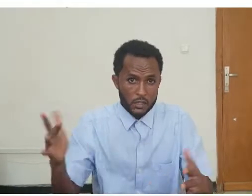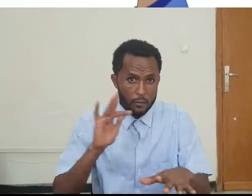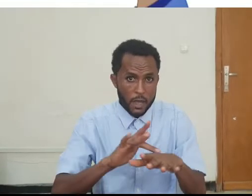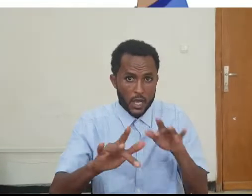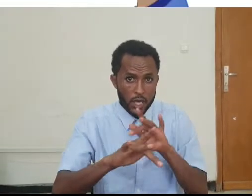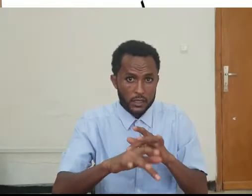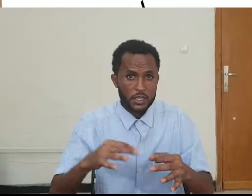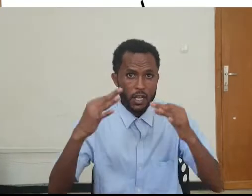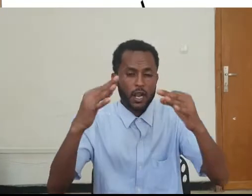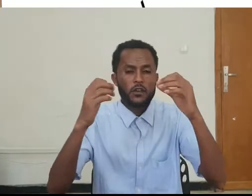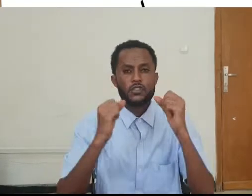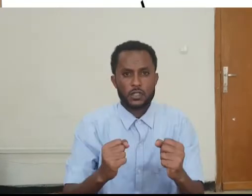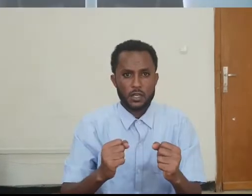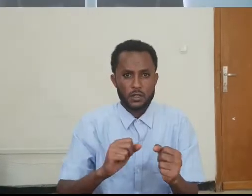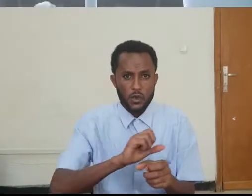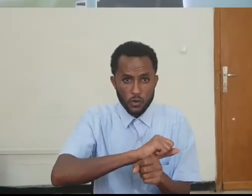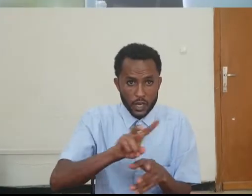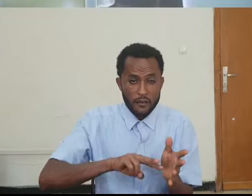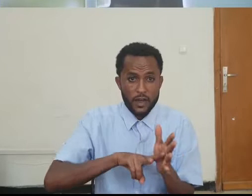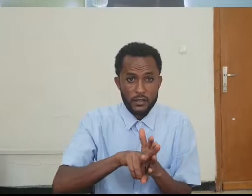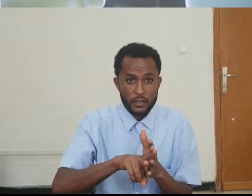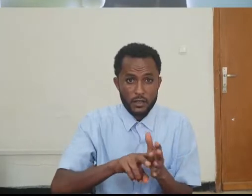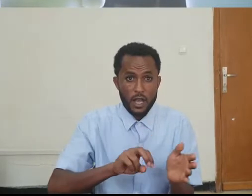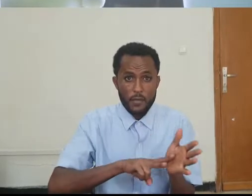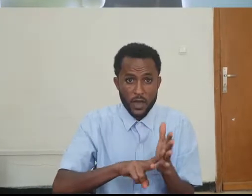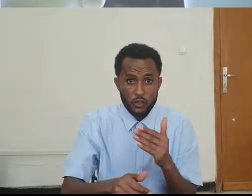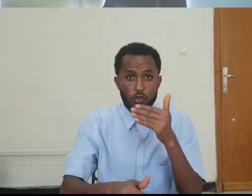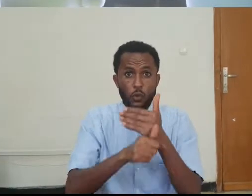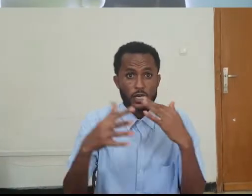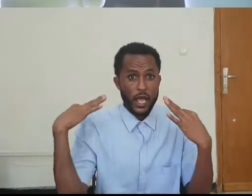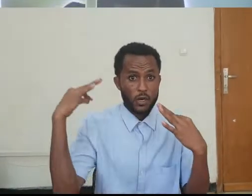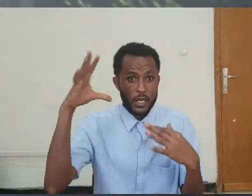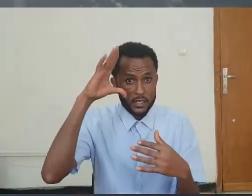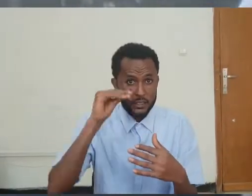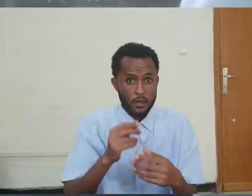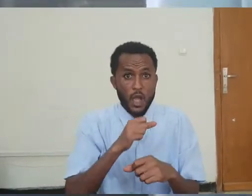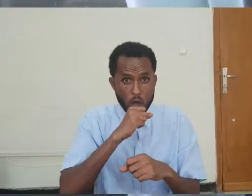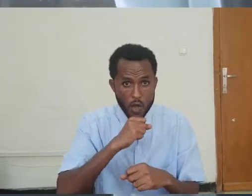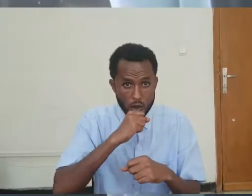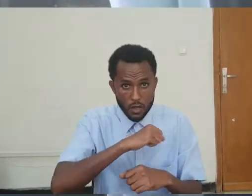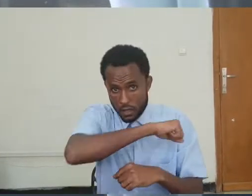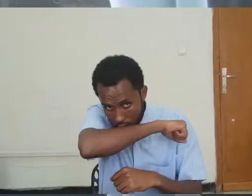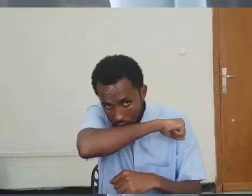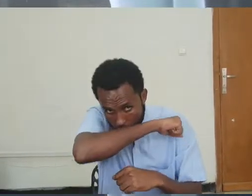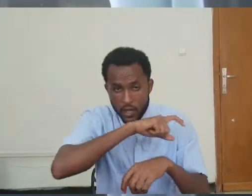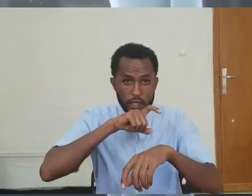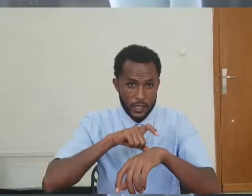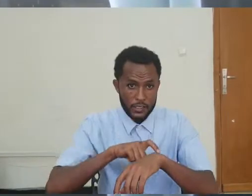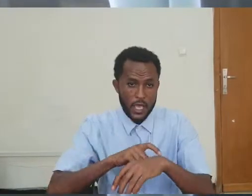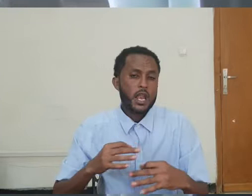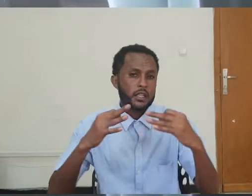ተመልሰት ነው። እንዲሁም ቫይረስ አረፈባቸው የተለያዩ ቀውጮችን በመንካት ሊተላለፍ ይችላል። የኮሮናቫይረስ